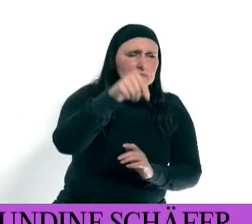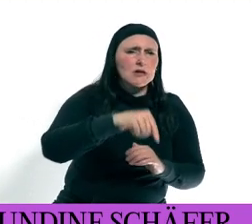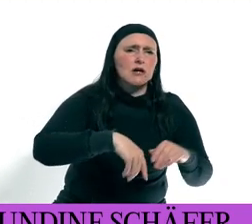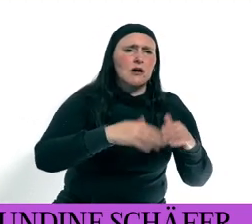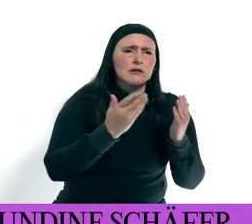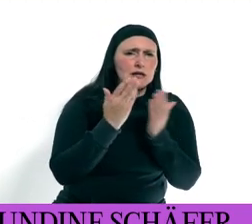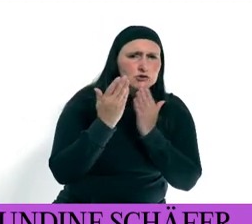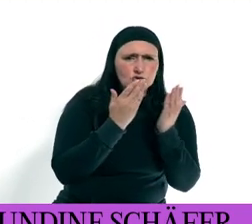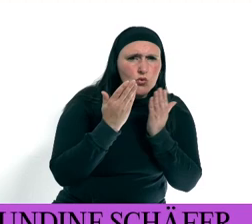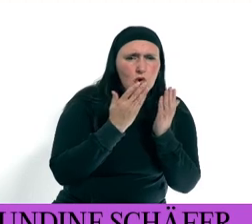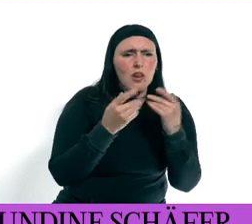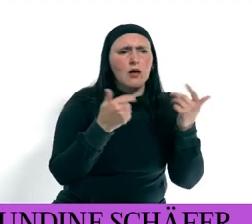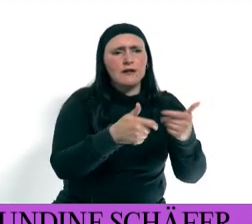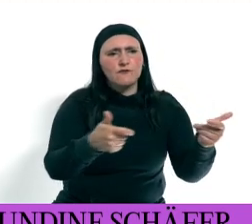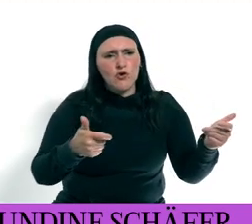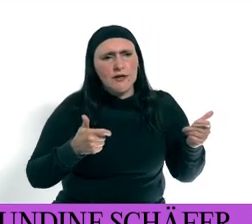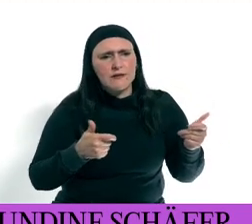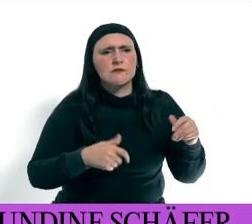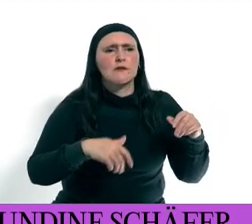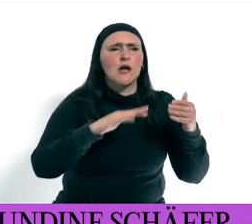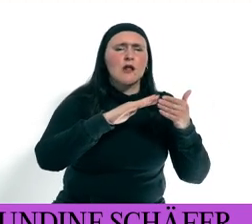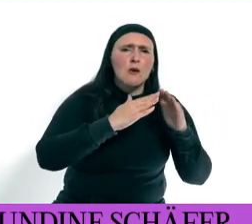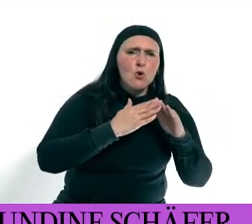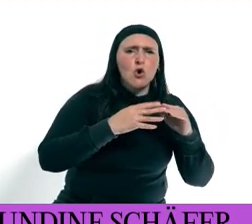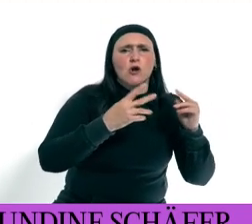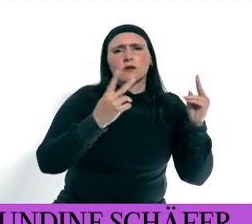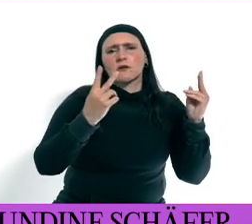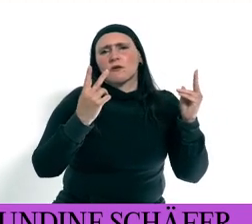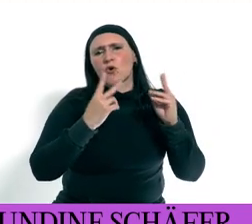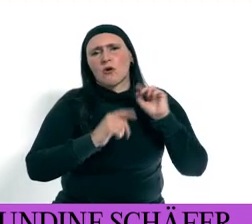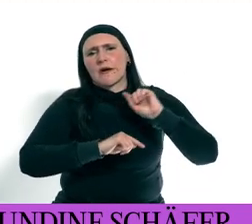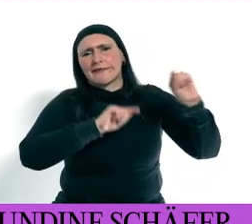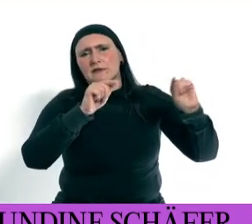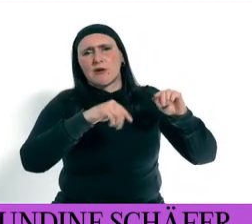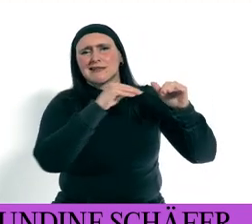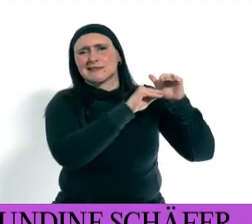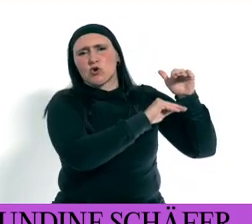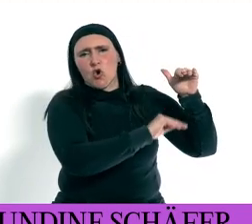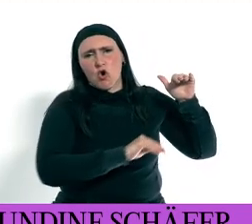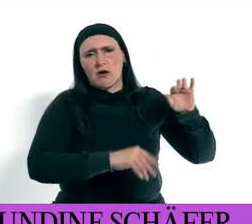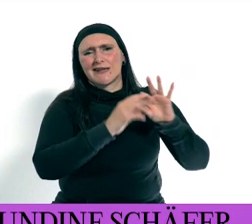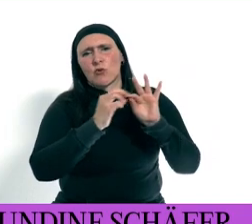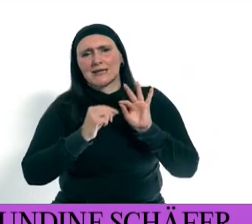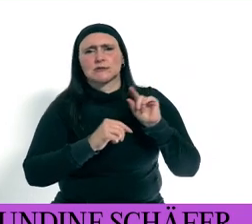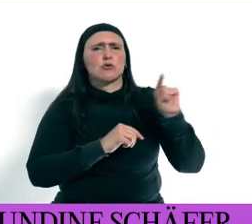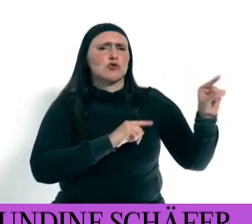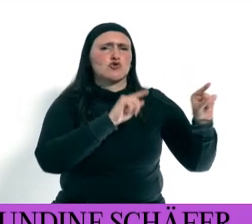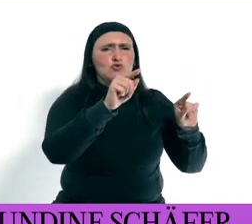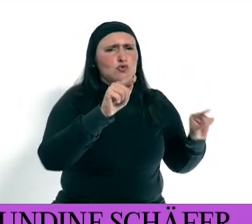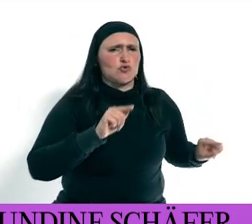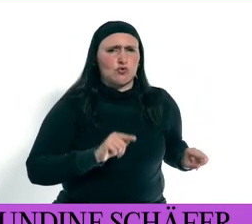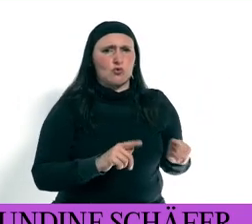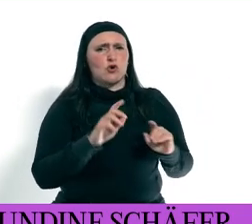in die Stadt gehen, müssen sich irgendwo einen Ort suchen, um zu schlafen. Also schlafen sie irgendwo draußen oder in einem